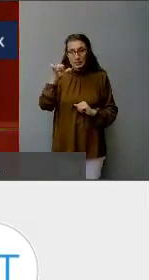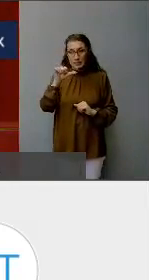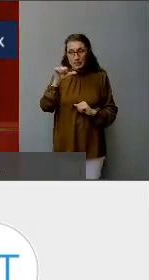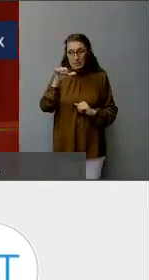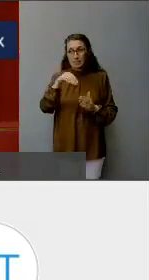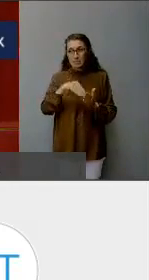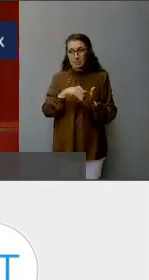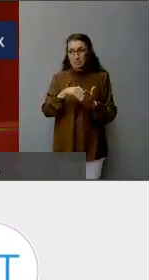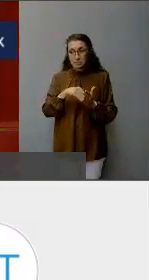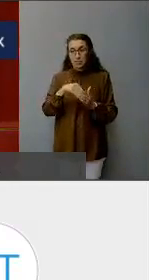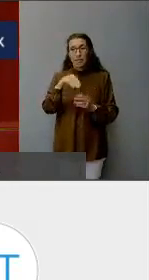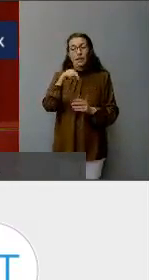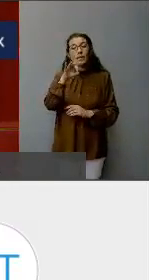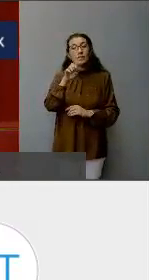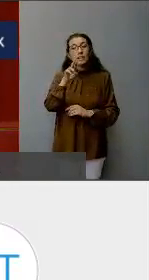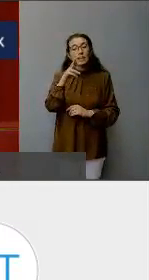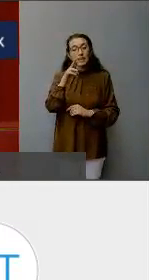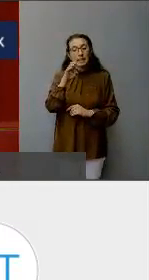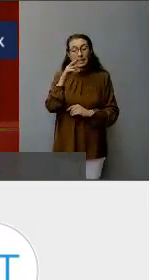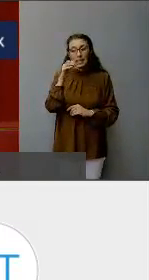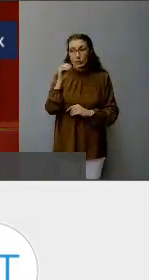ferrero presente